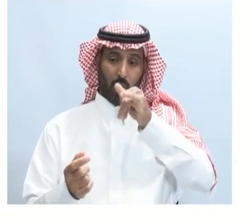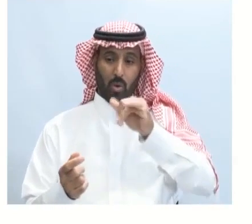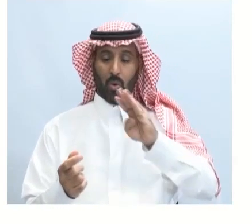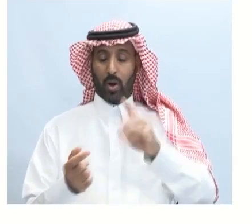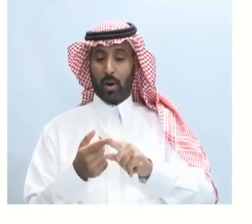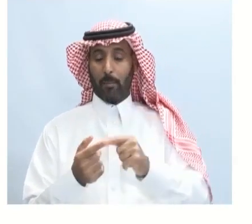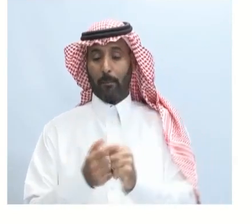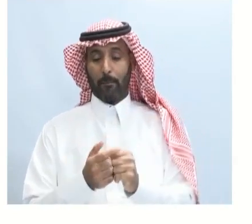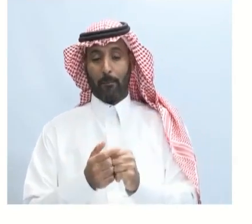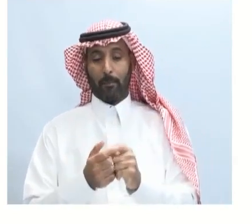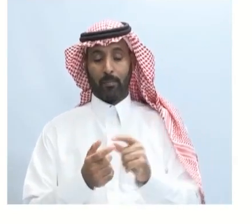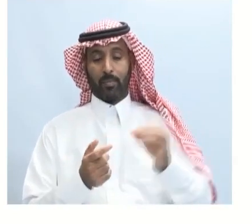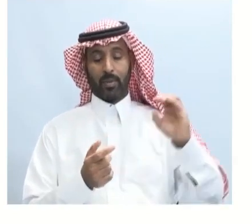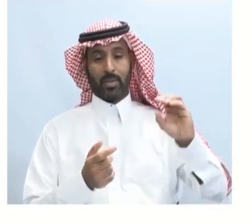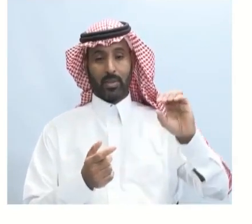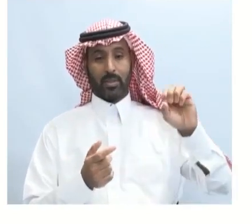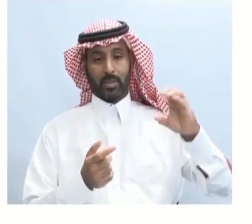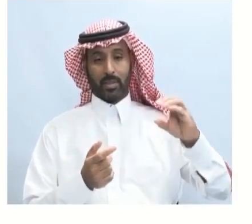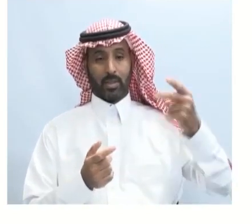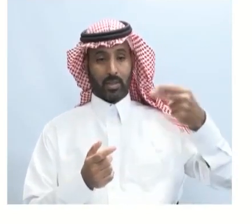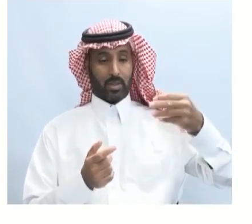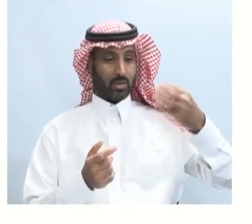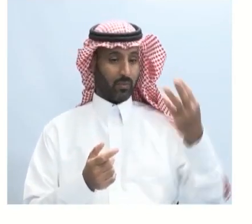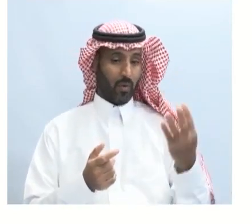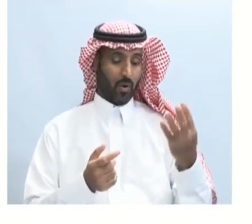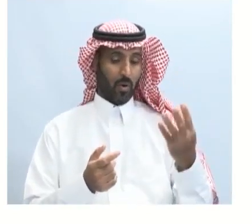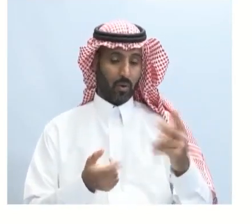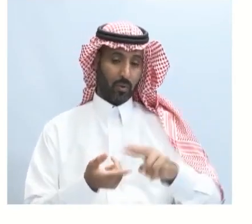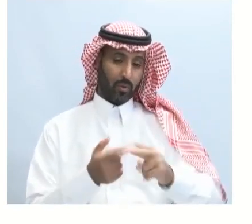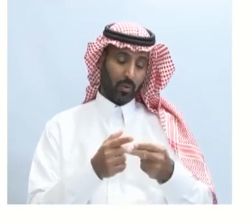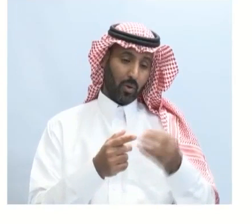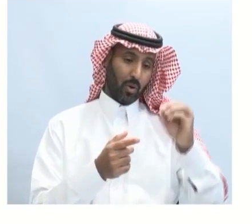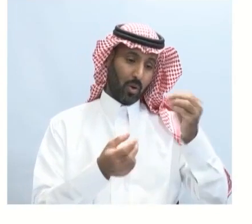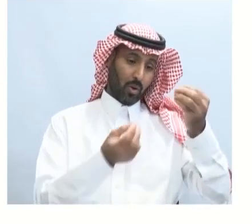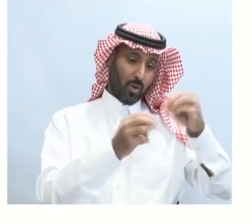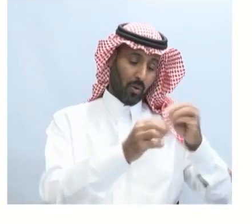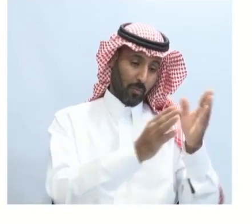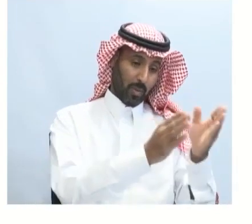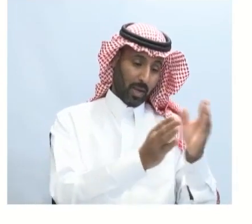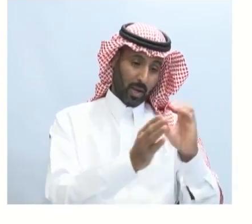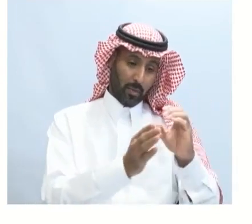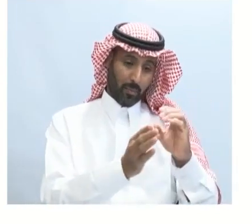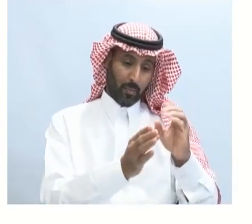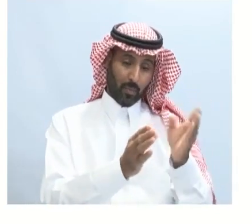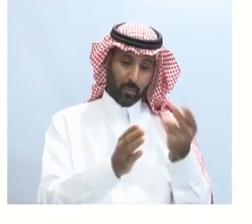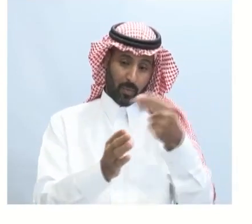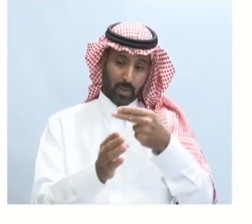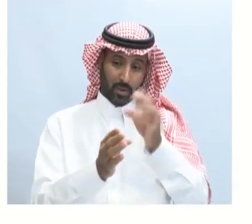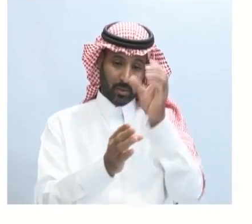لدي ميثان ميثان سي اتش4 وانظر الان الاكسجين يدخل بين الكربون